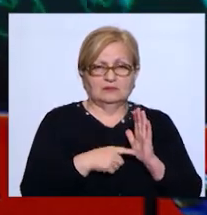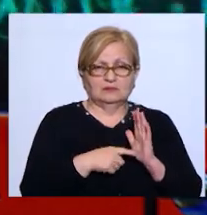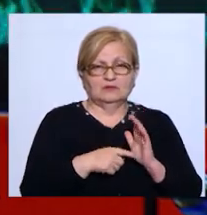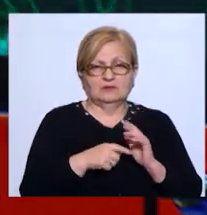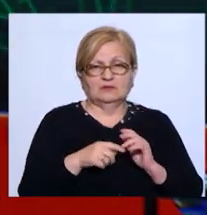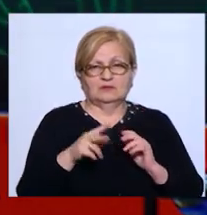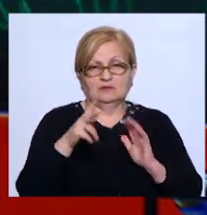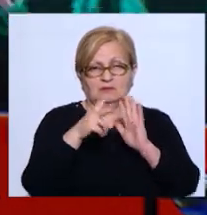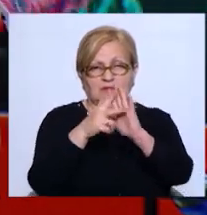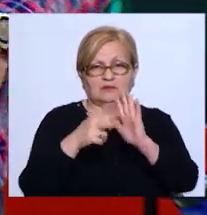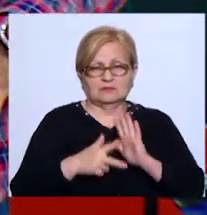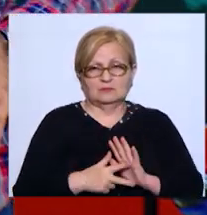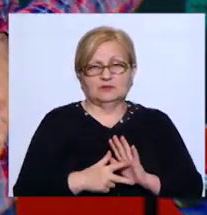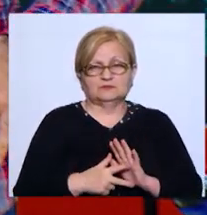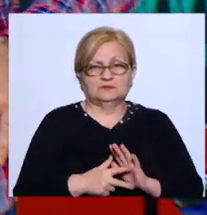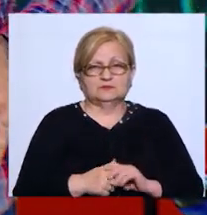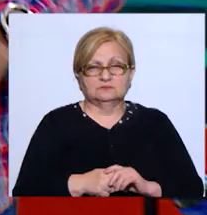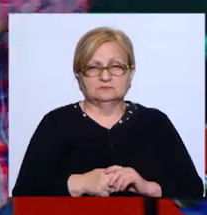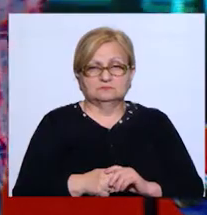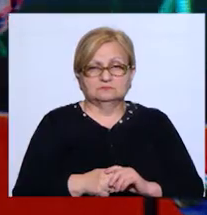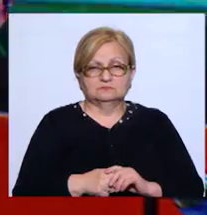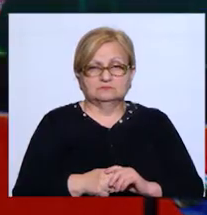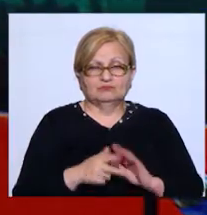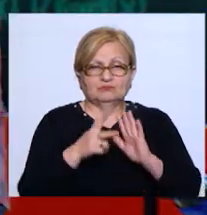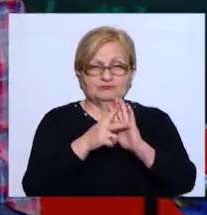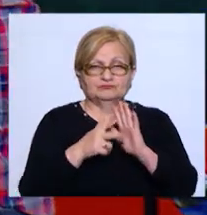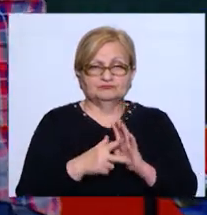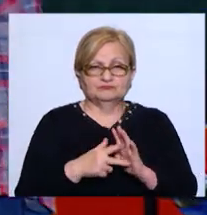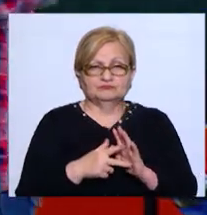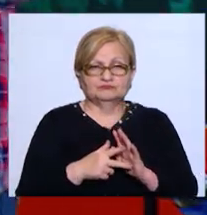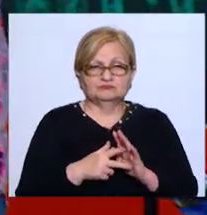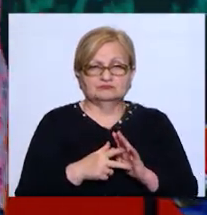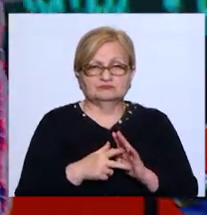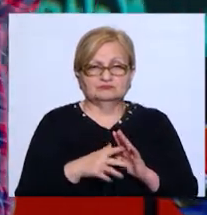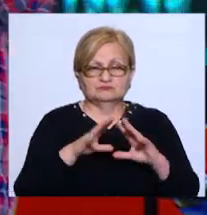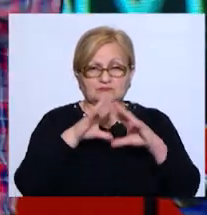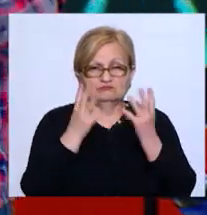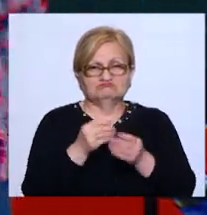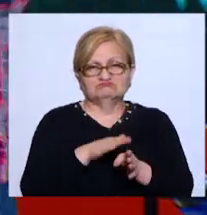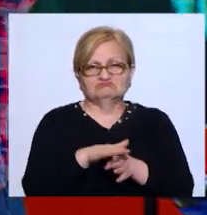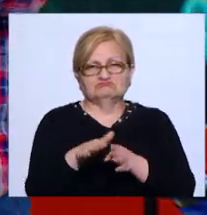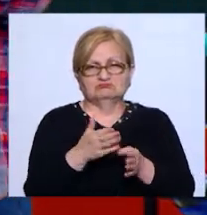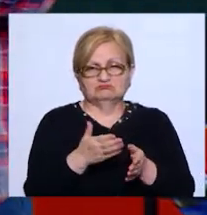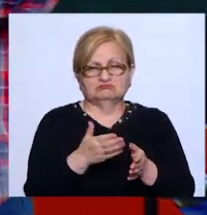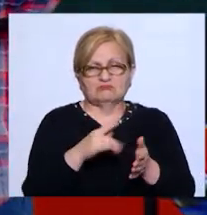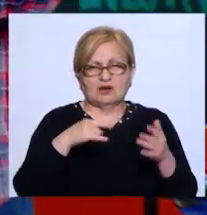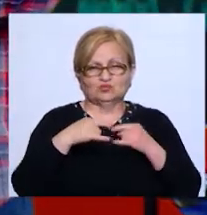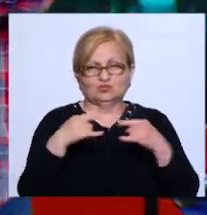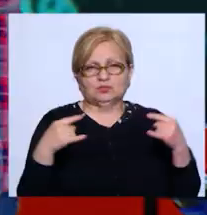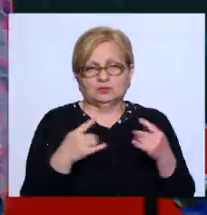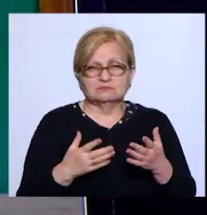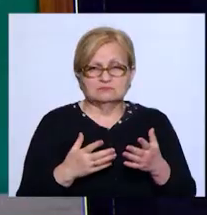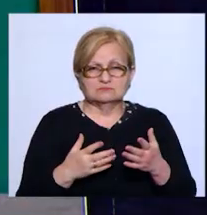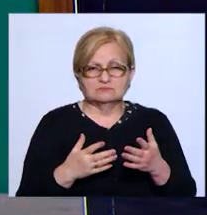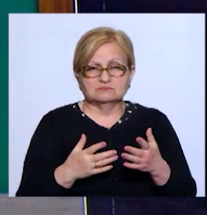8. 8 მერვედი. აი 8 მერვედი, ხედავთ რომ ეს მთლიანად მართკუთხედია.